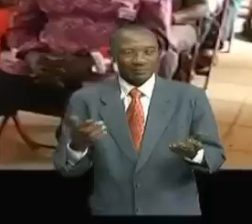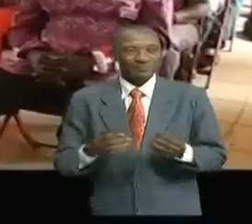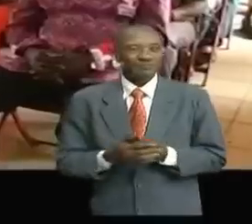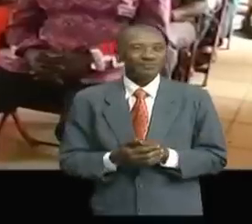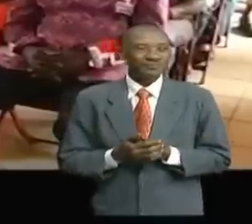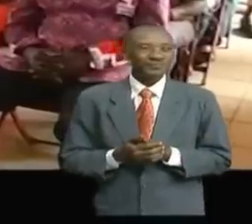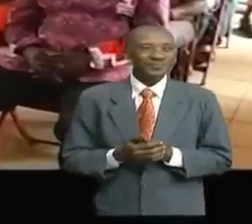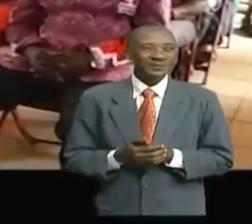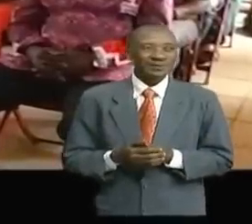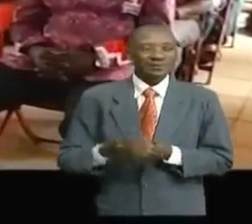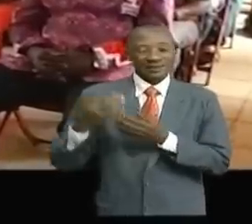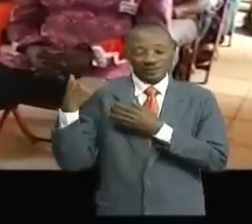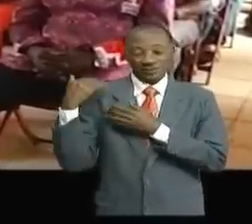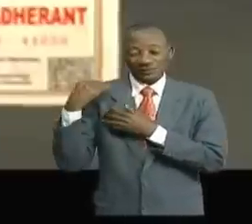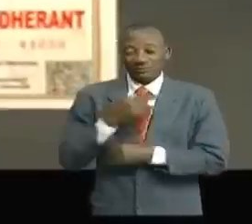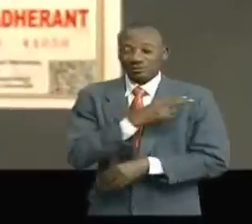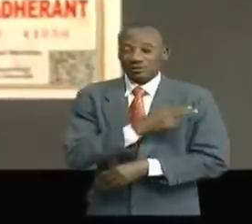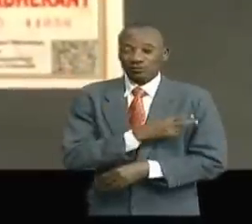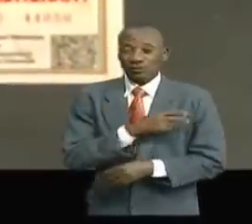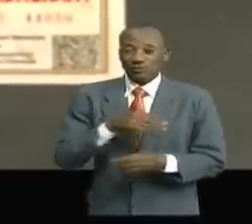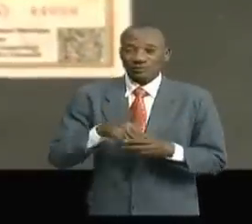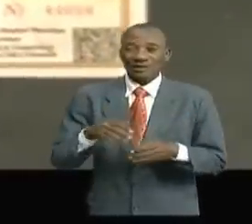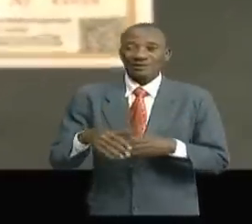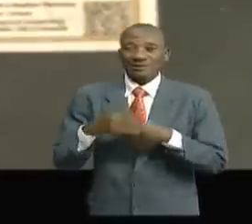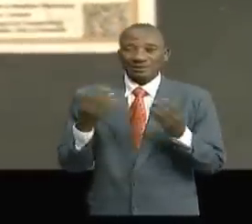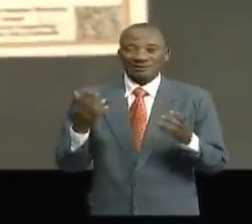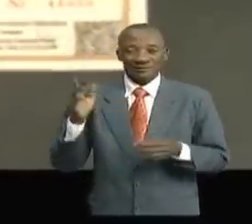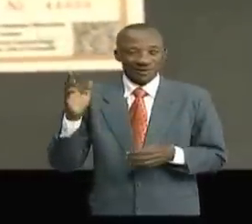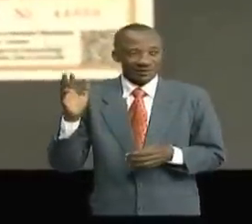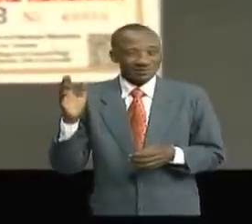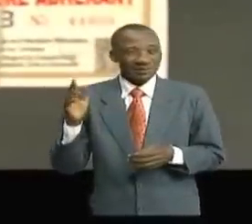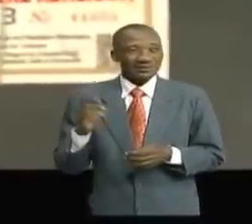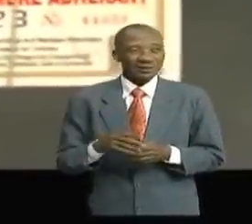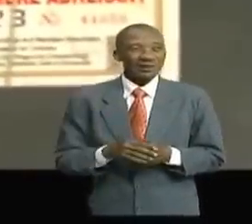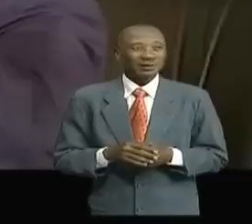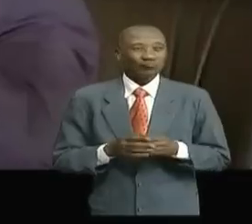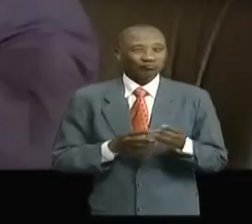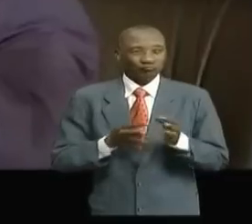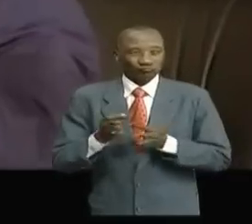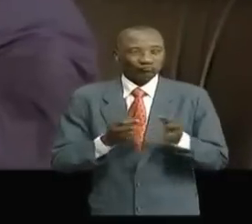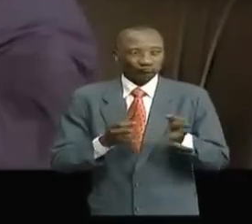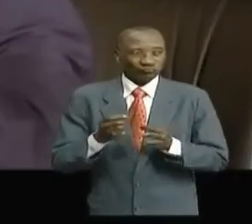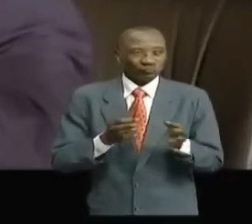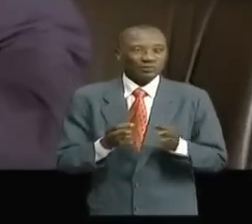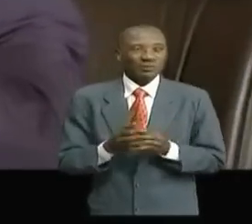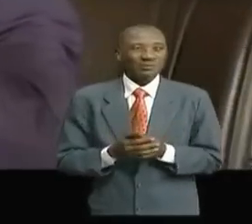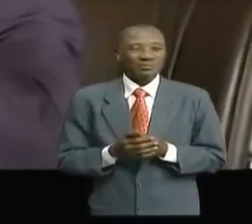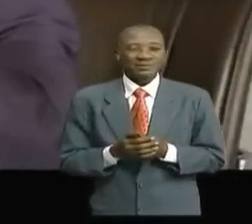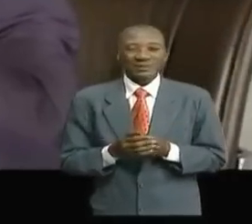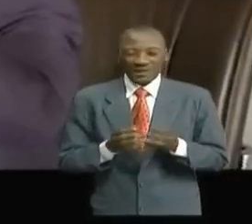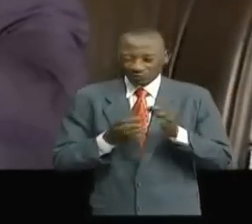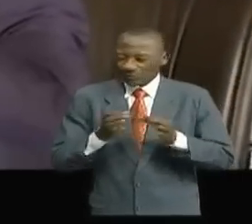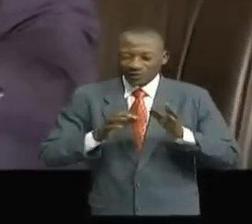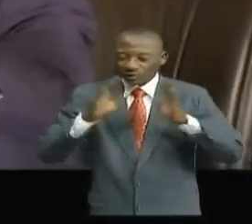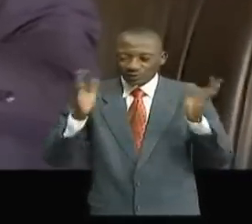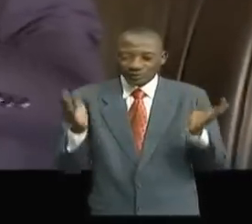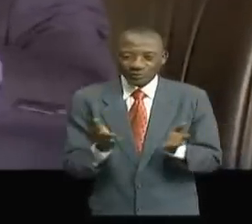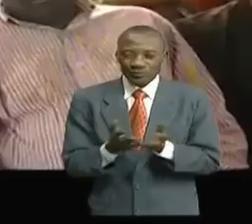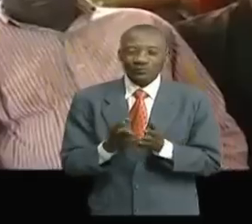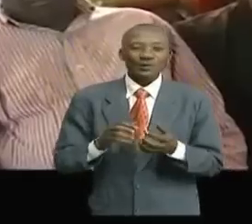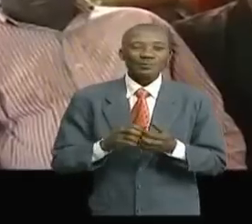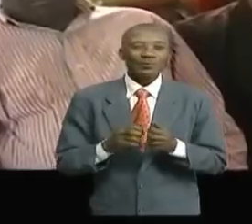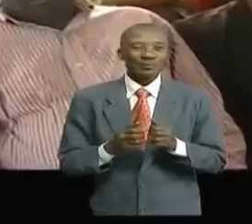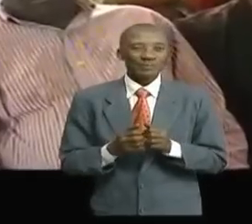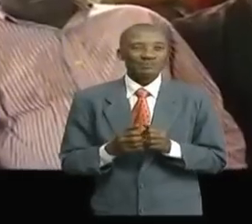l'opportunité pour exhorter ses volontaires à se procurer de la carte de membre 2023. À côté des exploits figurent aussi les